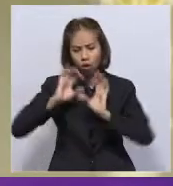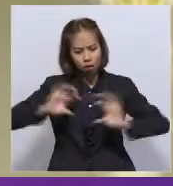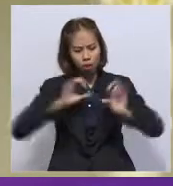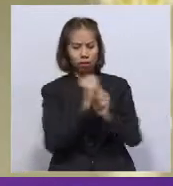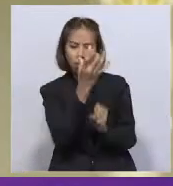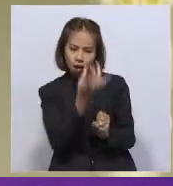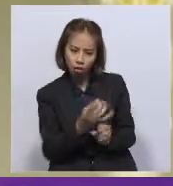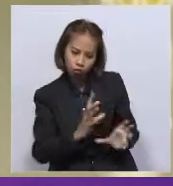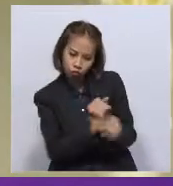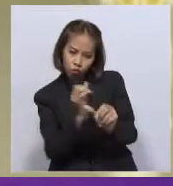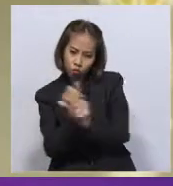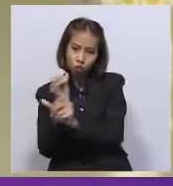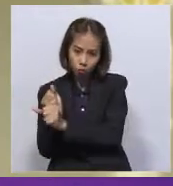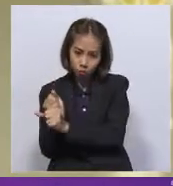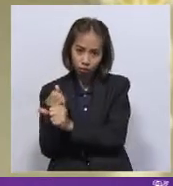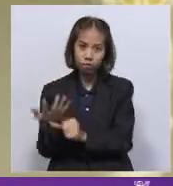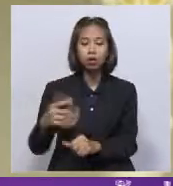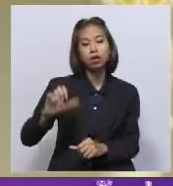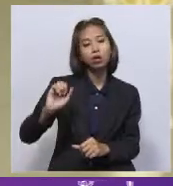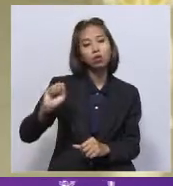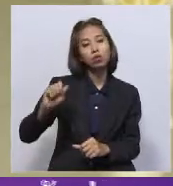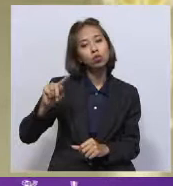ที่มีระบุไว้แล้ว